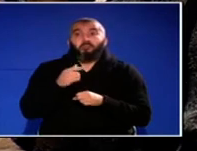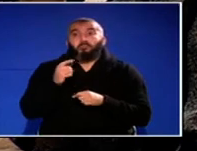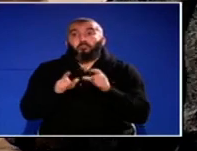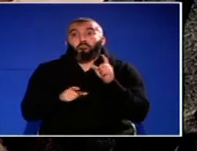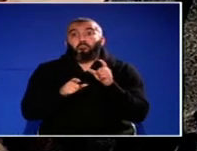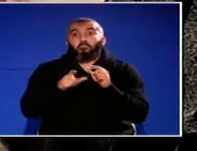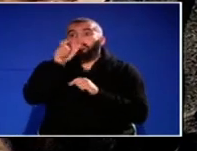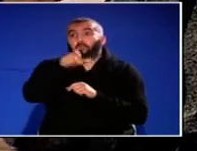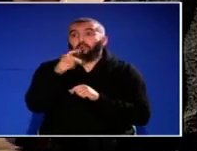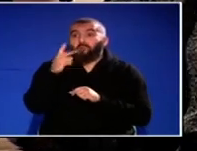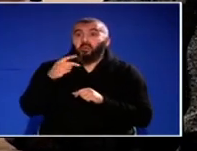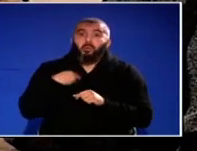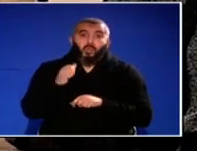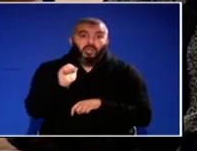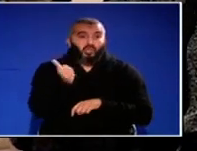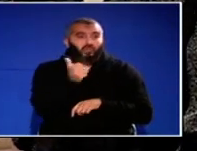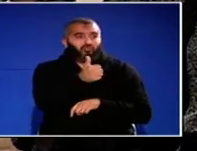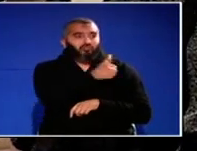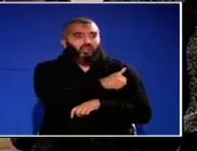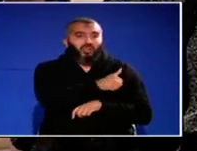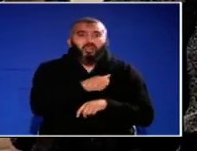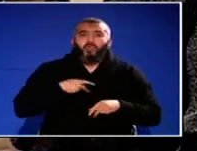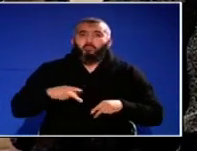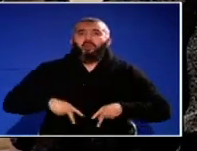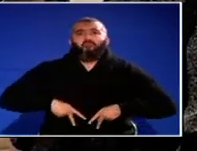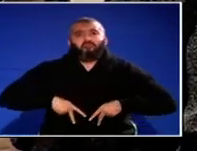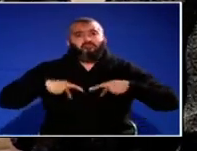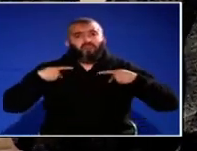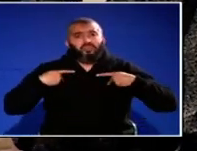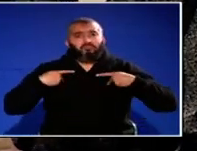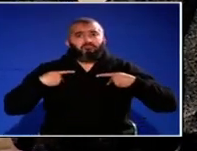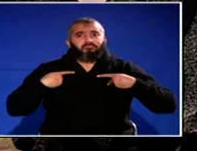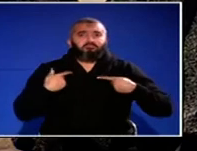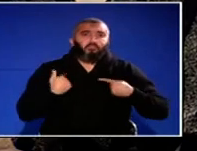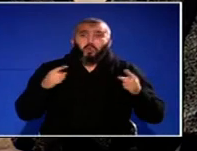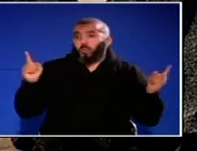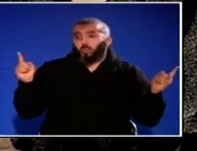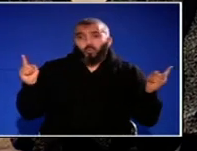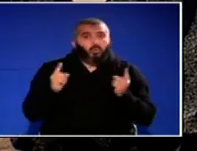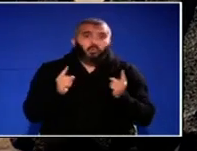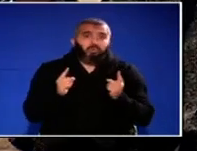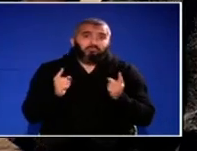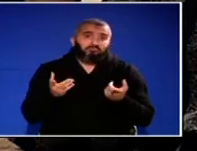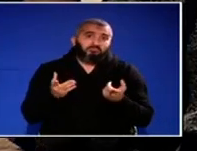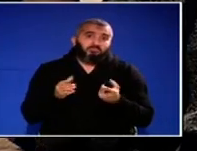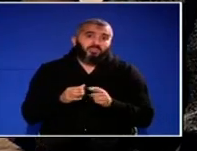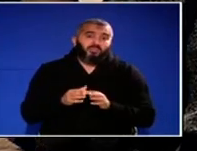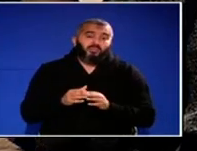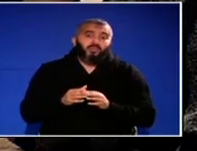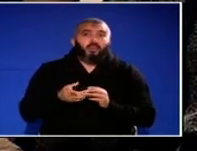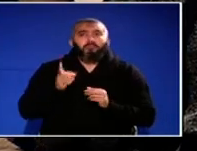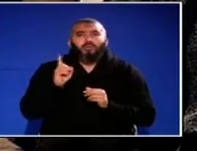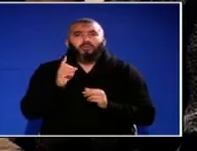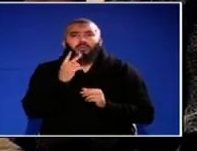ننظر إلى هذه الأعمار التي هي ليست طويلة بما يقابله بالنسبة إلى من سبقنا منهم، ولكن نرى